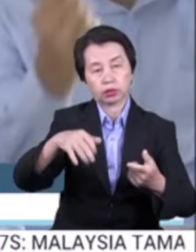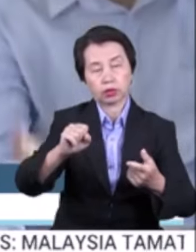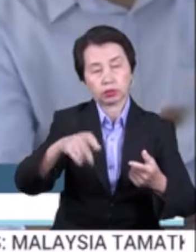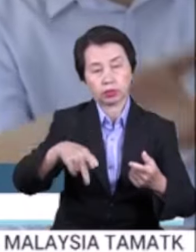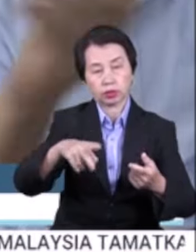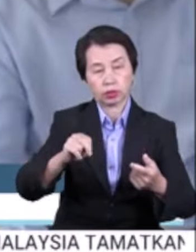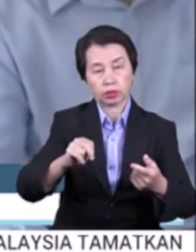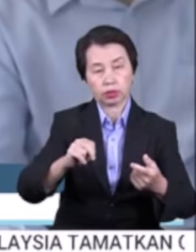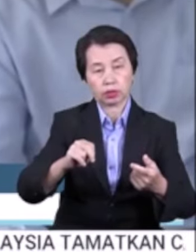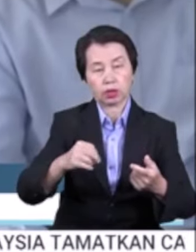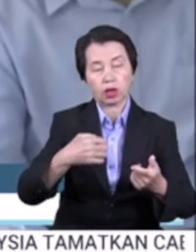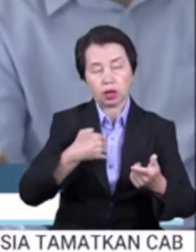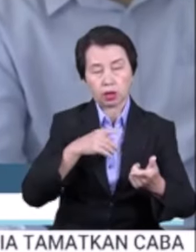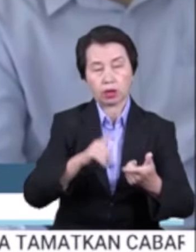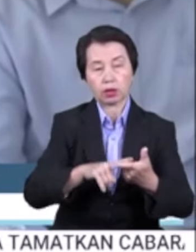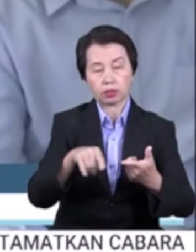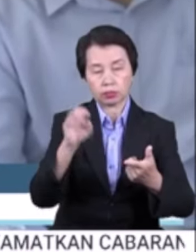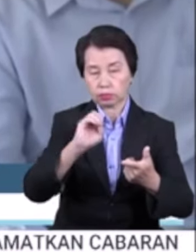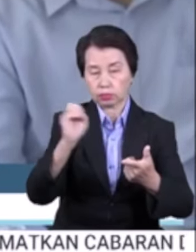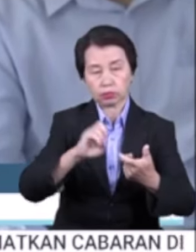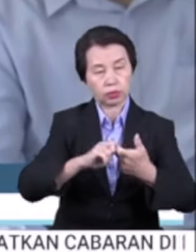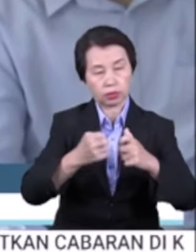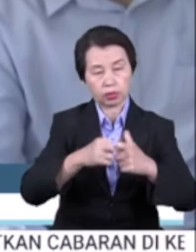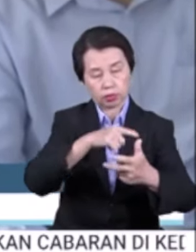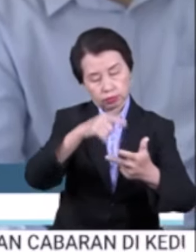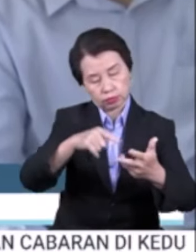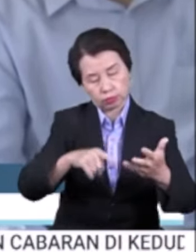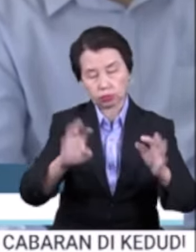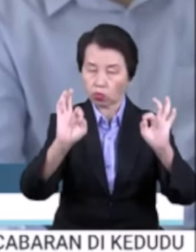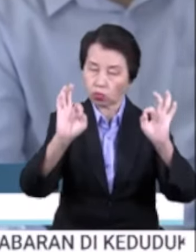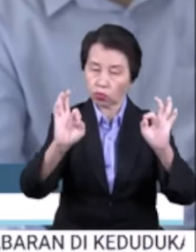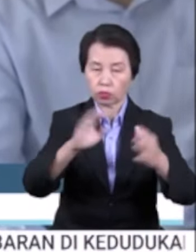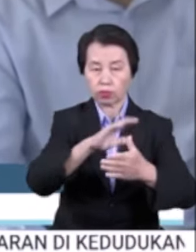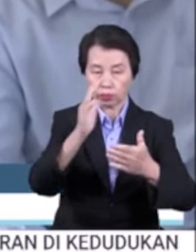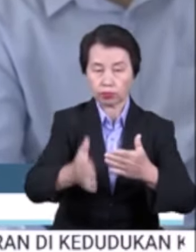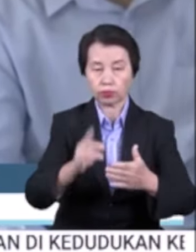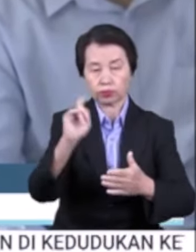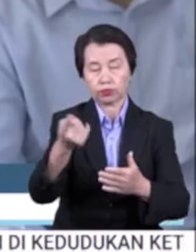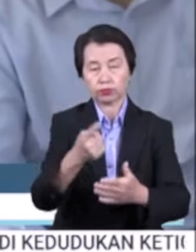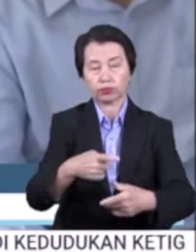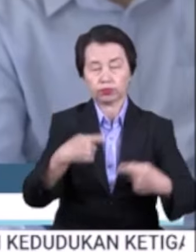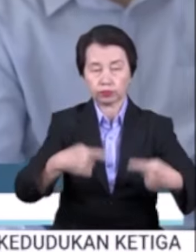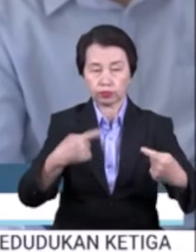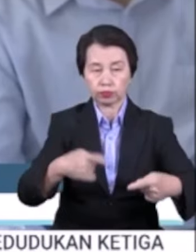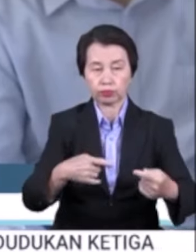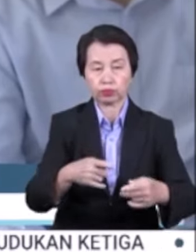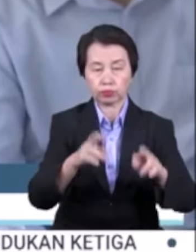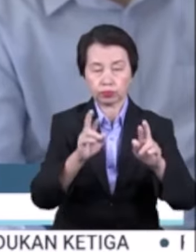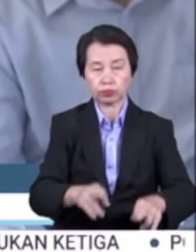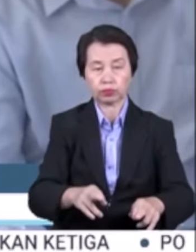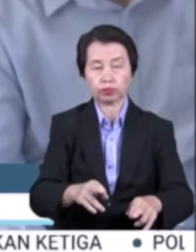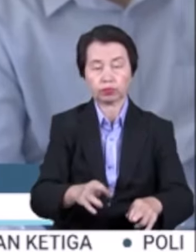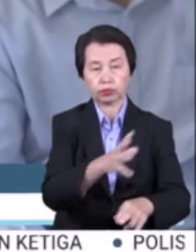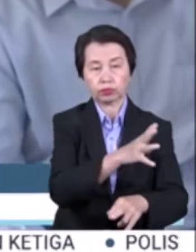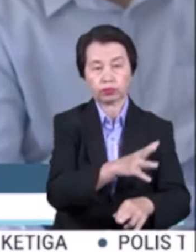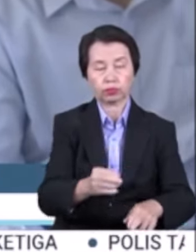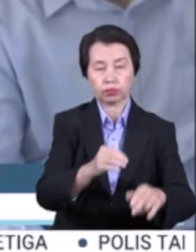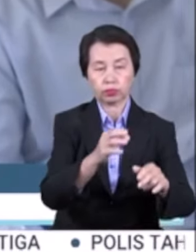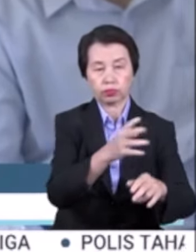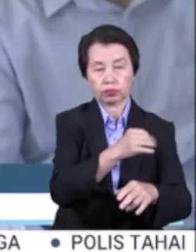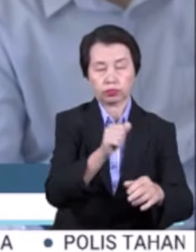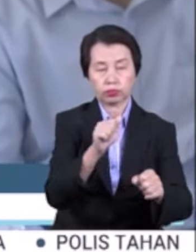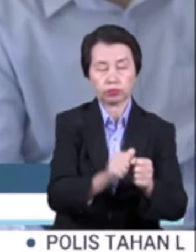JSPSN pun, Jawatan Kuasa Situ Pepejal pun tak ada masalah. Semua dah selesai, hanya rundingan di antara pihak komersial dengan UKAS saja. Minta pohon